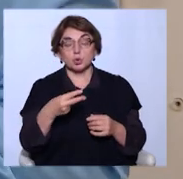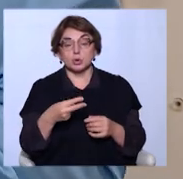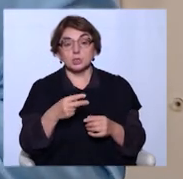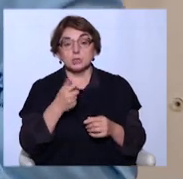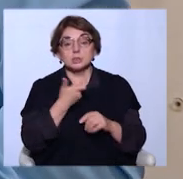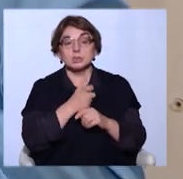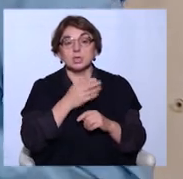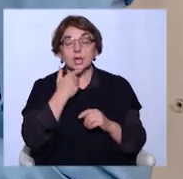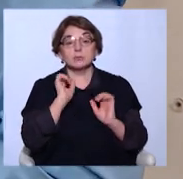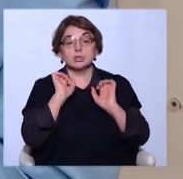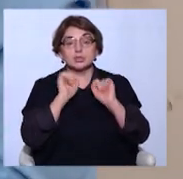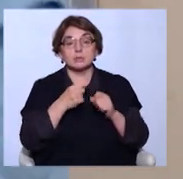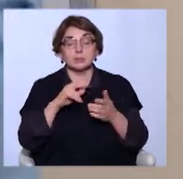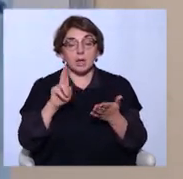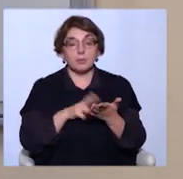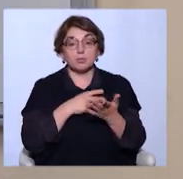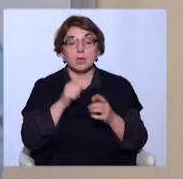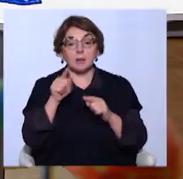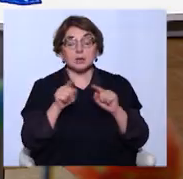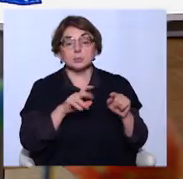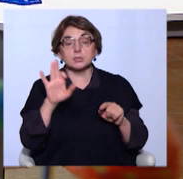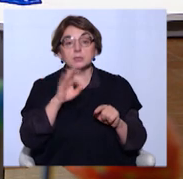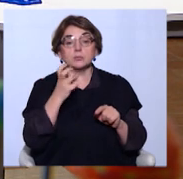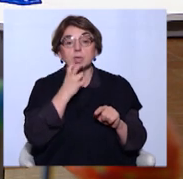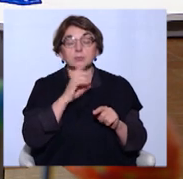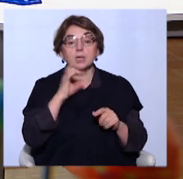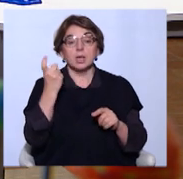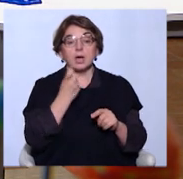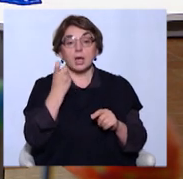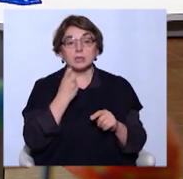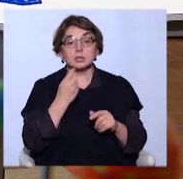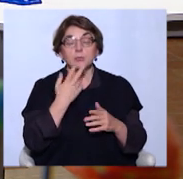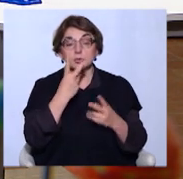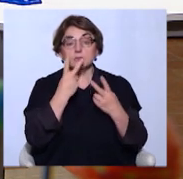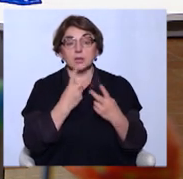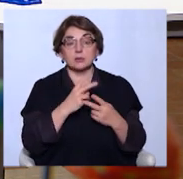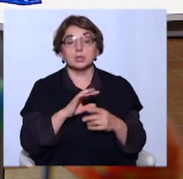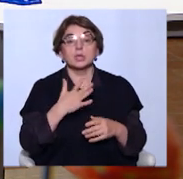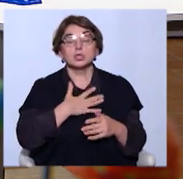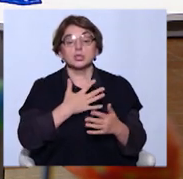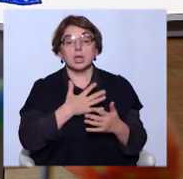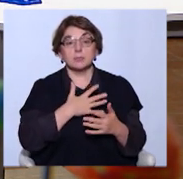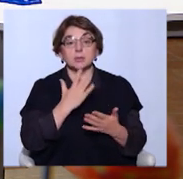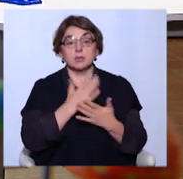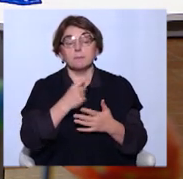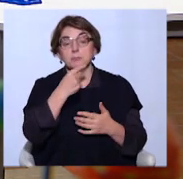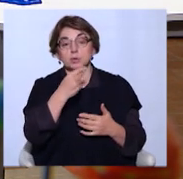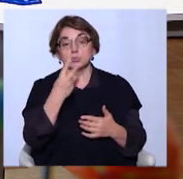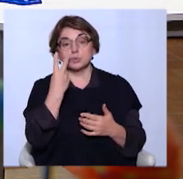ძალიან ადვილად შევძლებთ გამოვითვალოთ ამა თუ იმ ელემენტის ჟანგვის ხარისხი. მოდით ნახოთ, ჟანგბადი არის მინუს